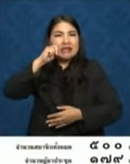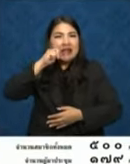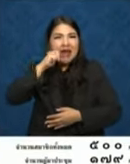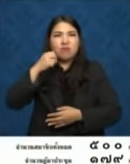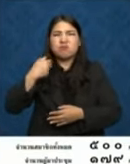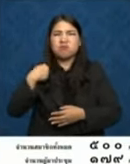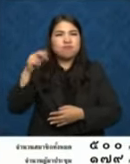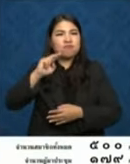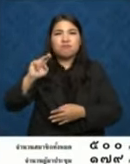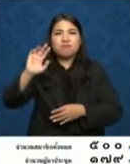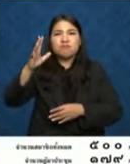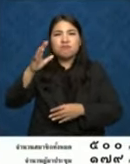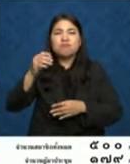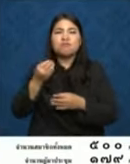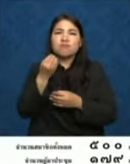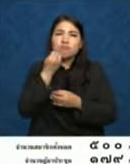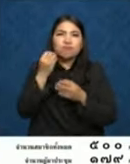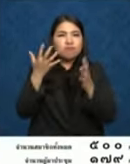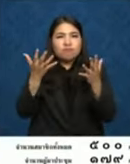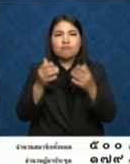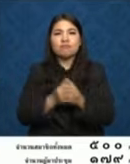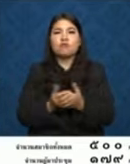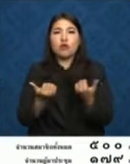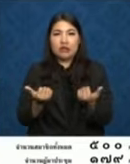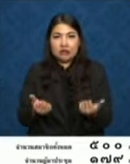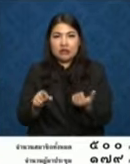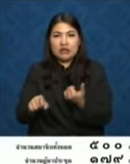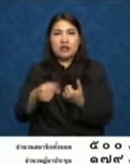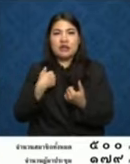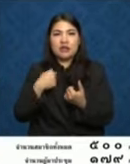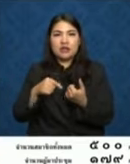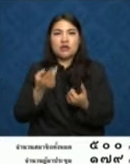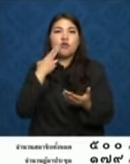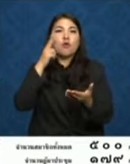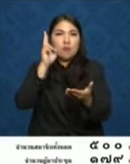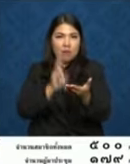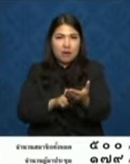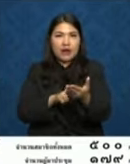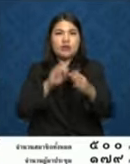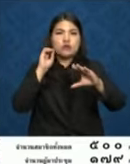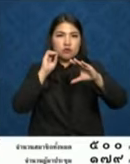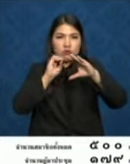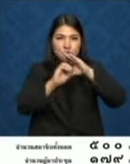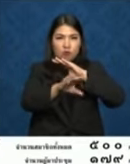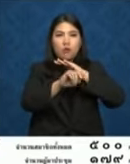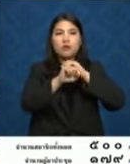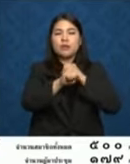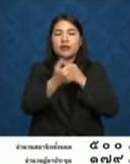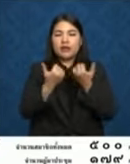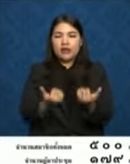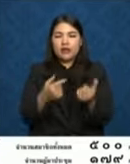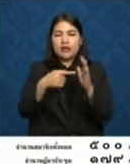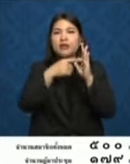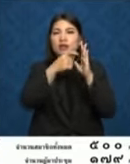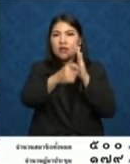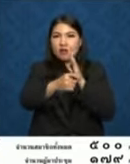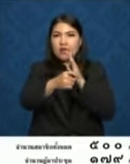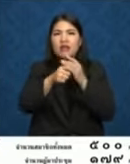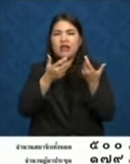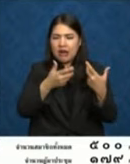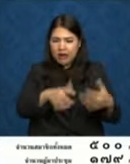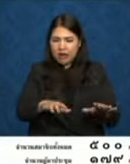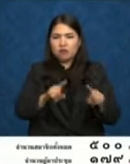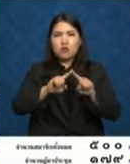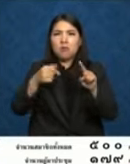คซึ่งท่านนายกและกำนันได้ยื่นหนังสือของงบประมาณไปที่กรมทรัพยากรน้ำบาดาลภาค5จังหวัดนครราชสีมาแล้วแต่ก็ยัง